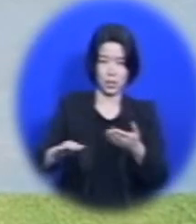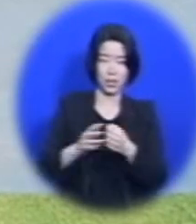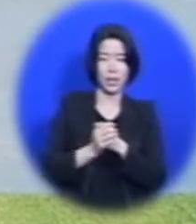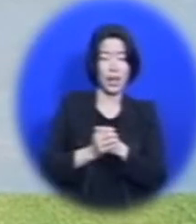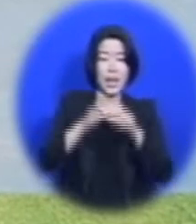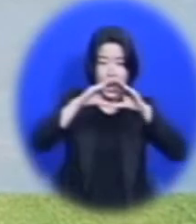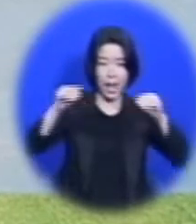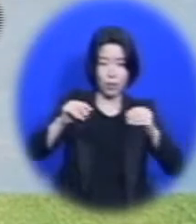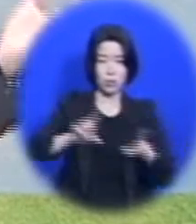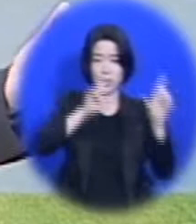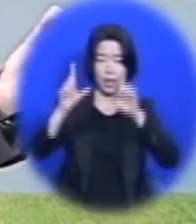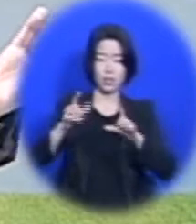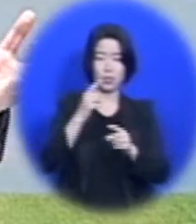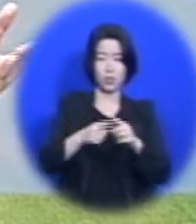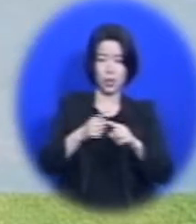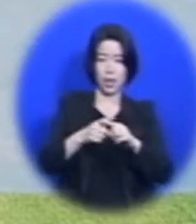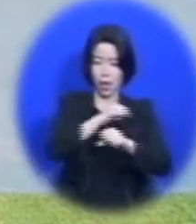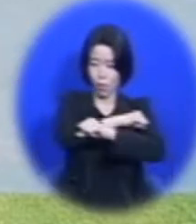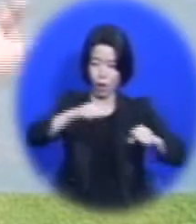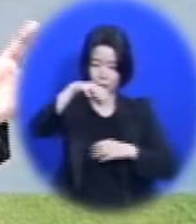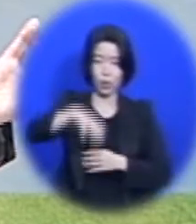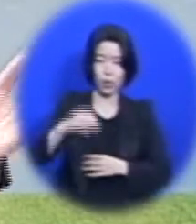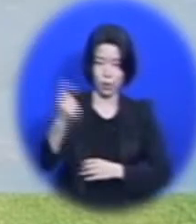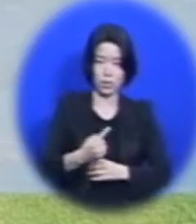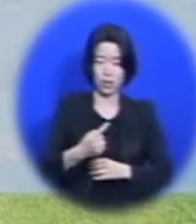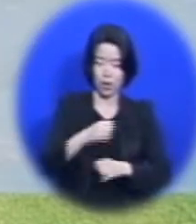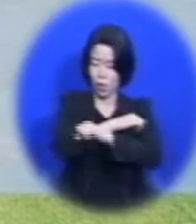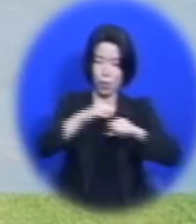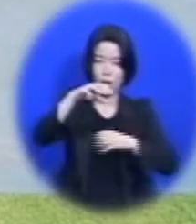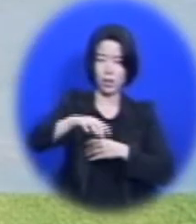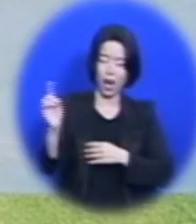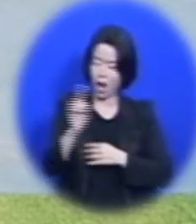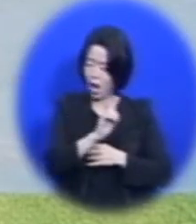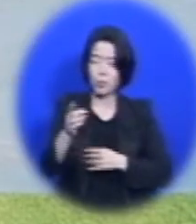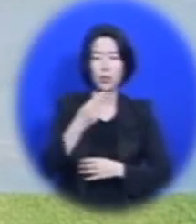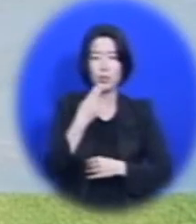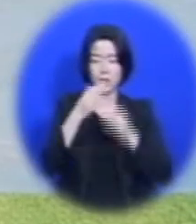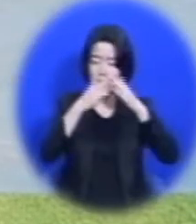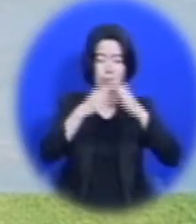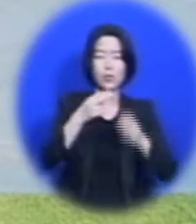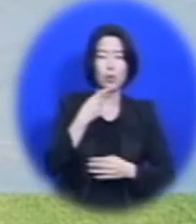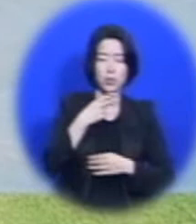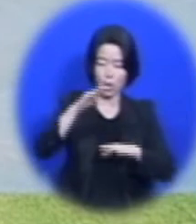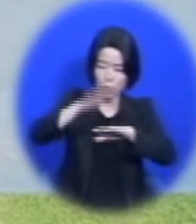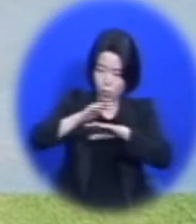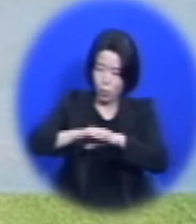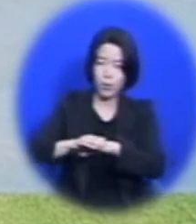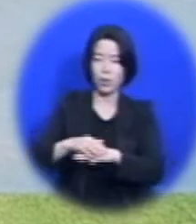애굽에 살다가 이 광야로 나왔습니다. 광야에는 아무것도 없어요. 집도 없어요. 논밭도